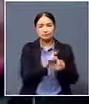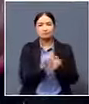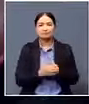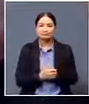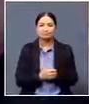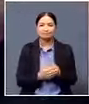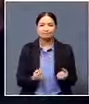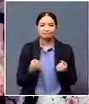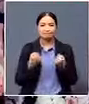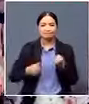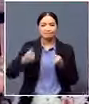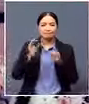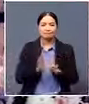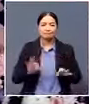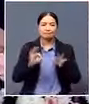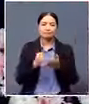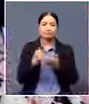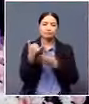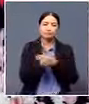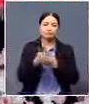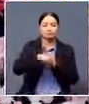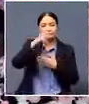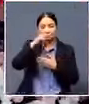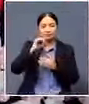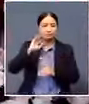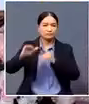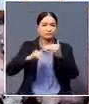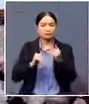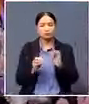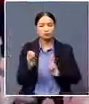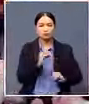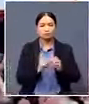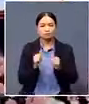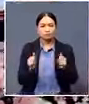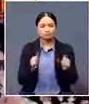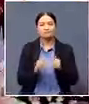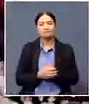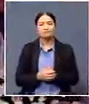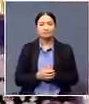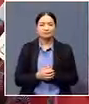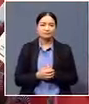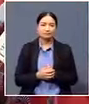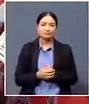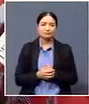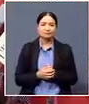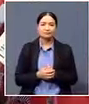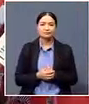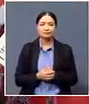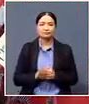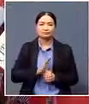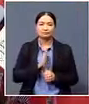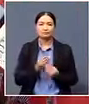ตลอดจนเป็นพลังที่ยิ่งใหญ่ในการพัฒนาประเทศไทยให้น่าอยู่และปลอดภัยสำหรับทุกคนด้วย เป็นการ